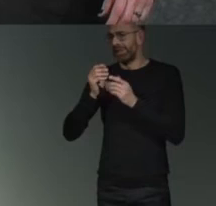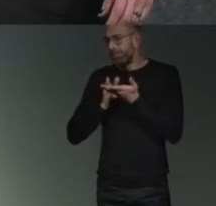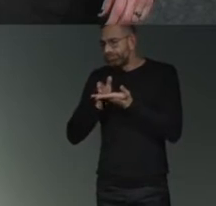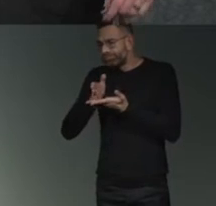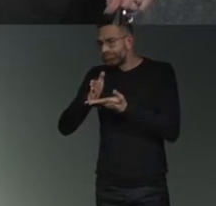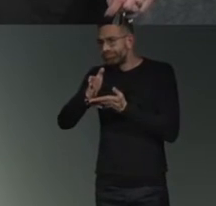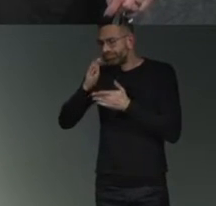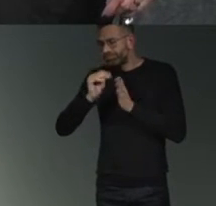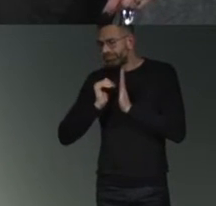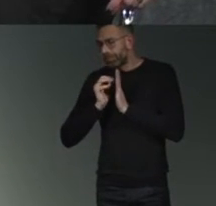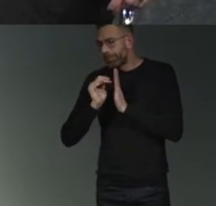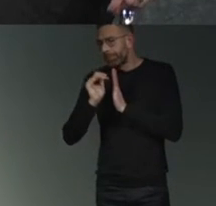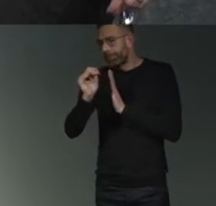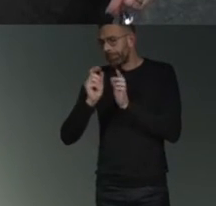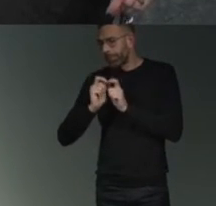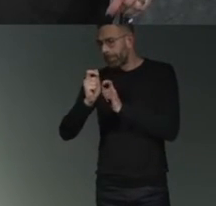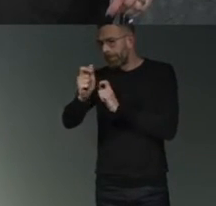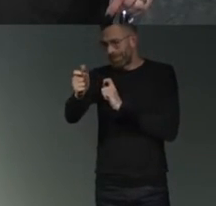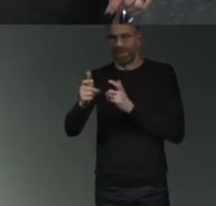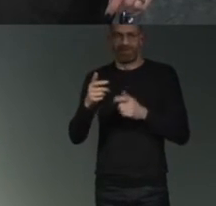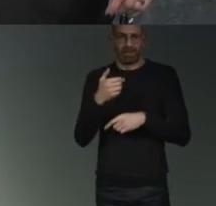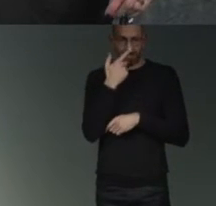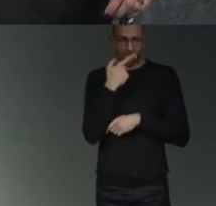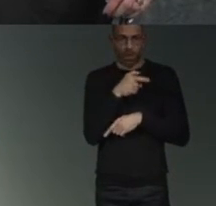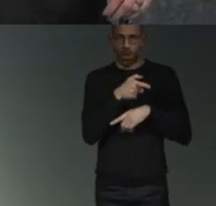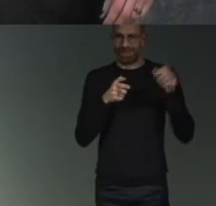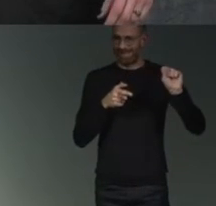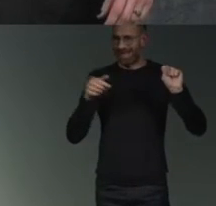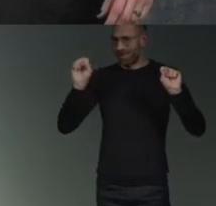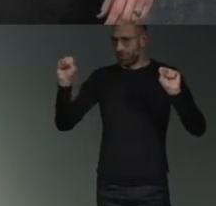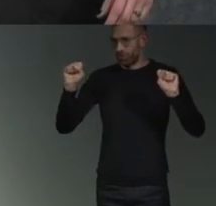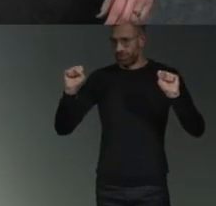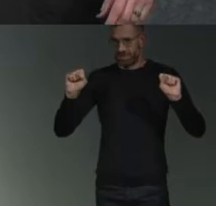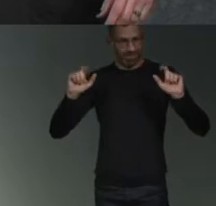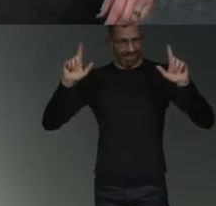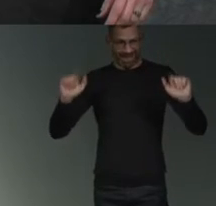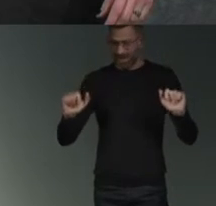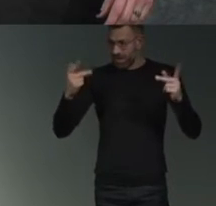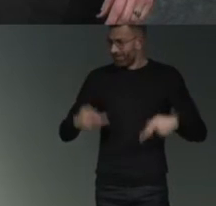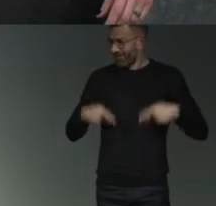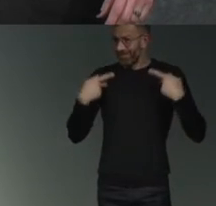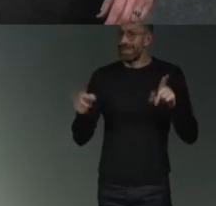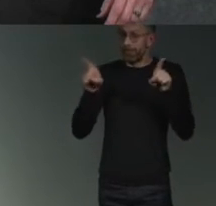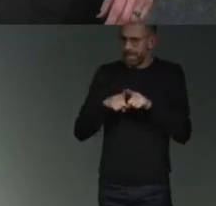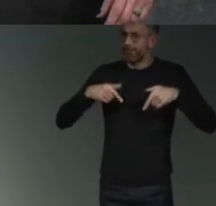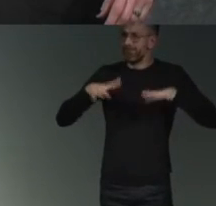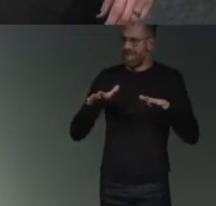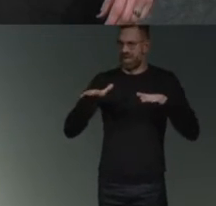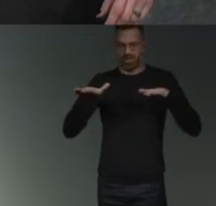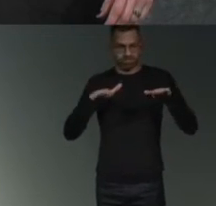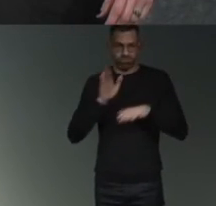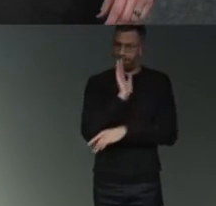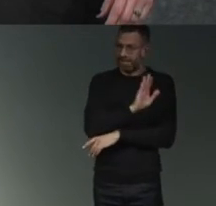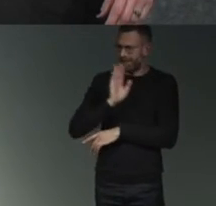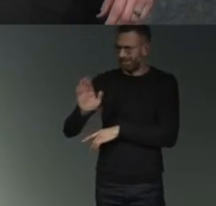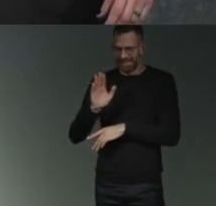de points. Et je me disais que l'existence de Sarah et Suzanne vivant la même chose, mais selon des modalités